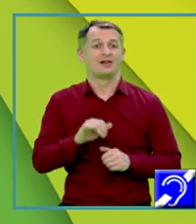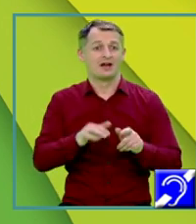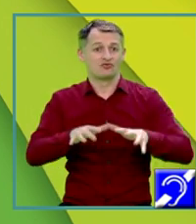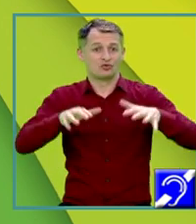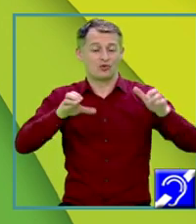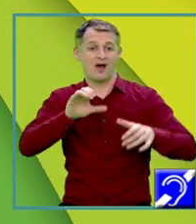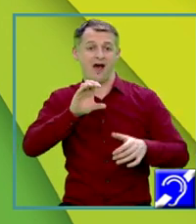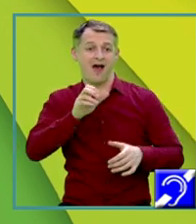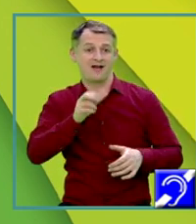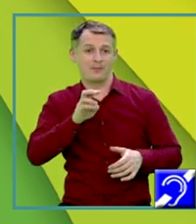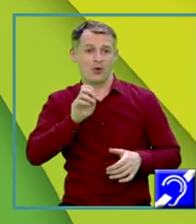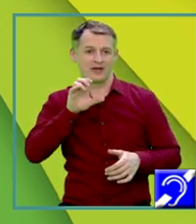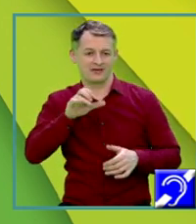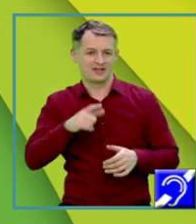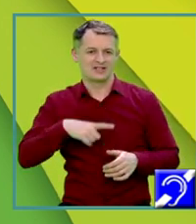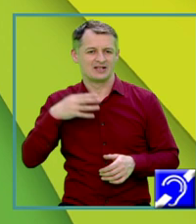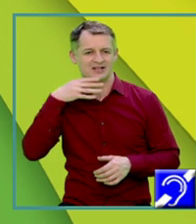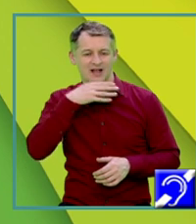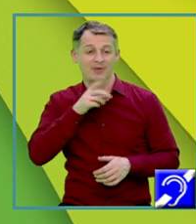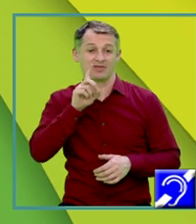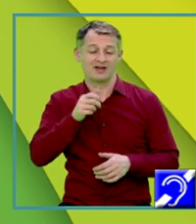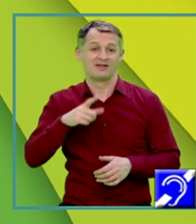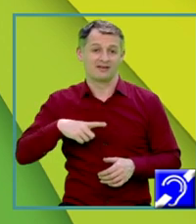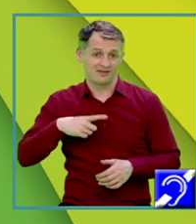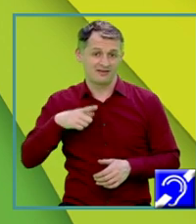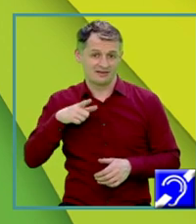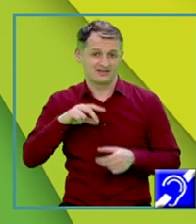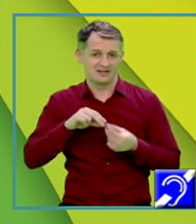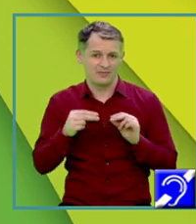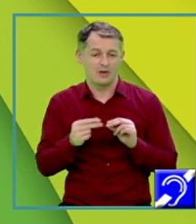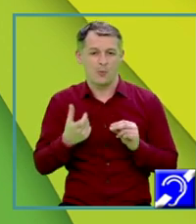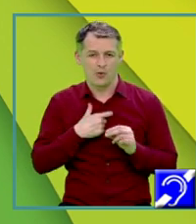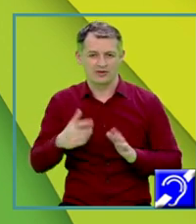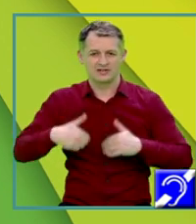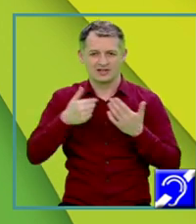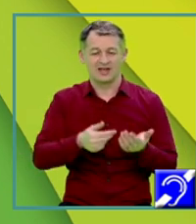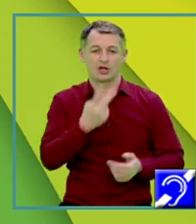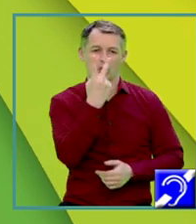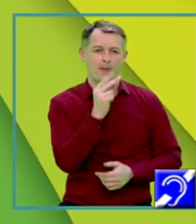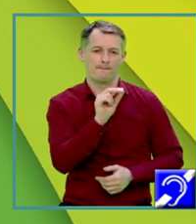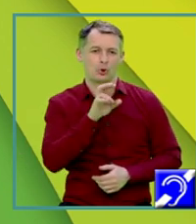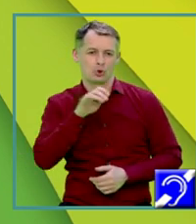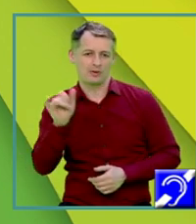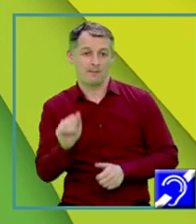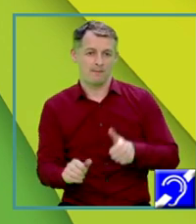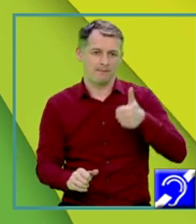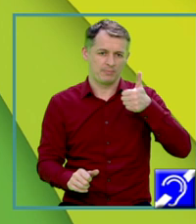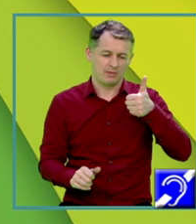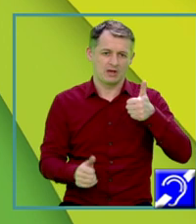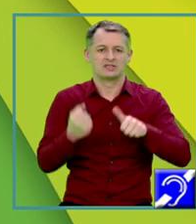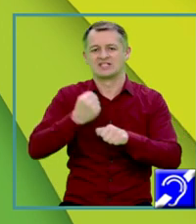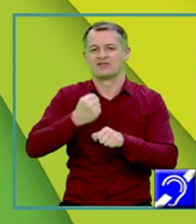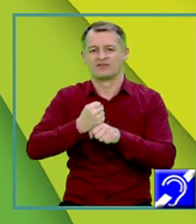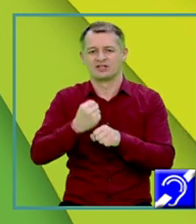acid slab, însă este diprotic. Asta înseamnă că poate ceda doi protoni. În prima fază se